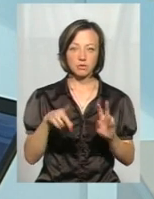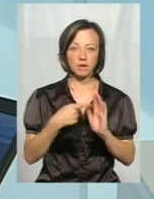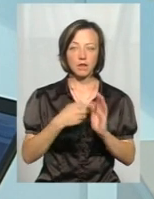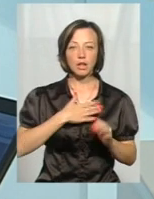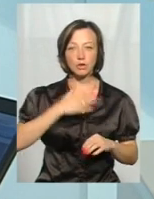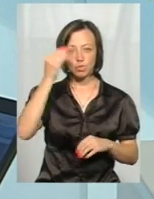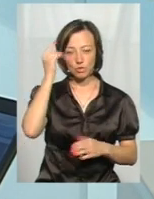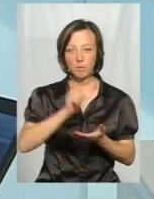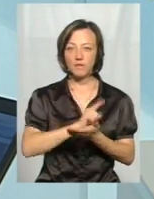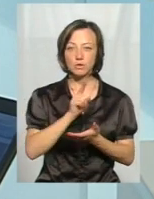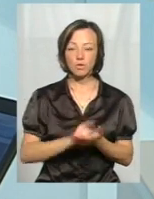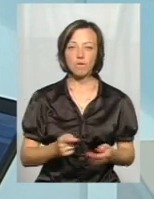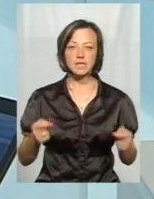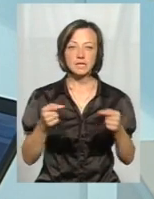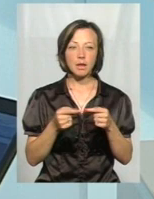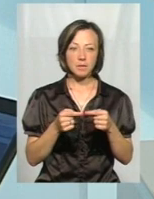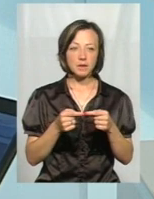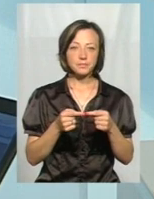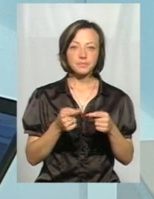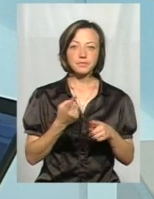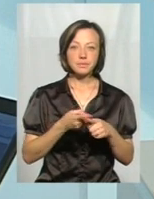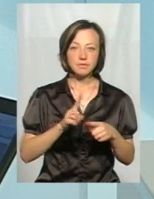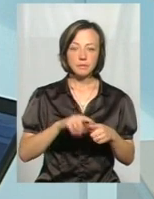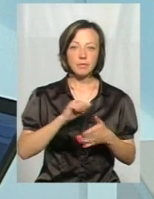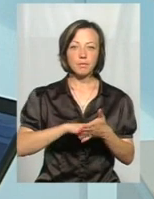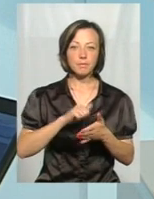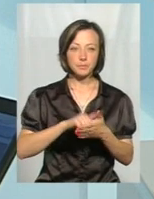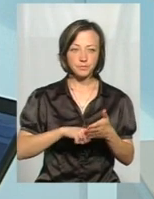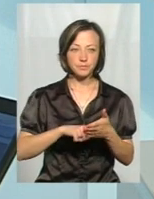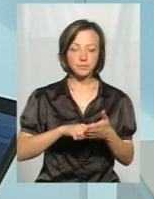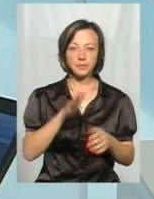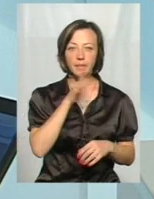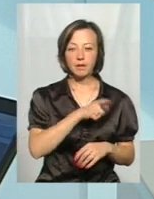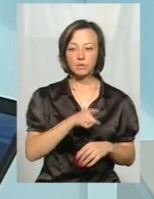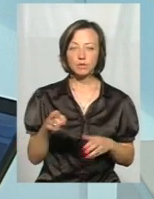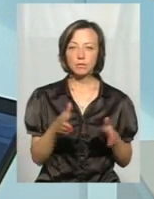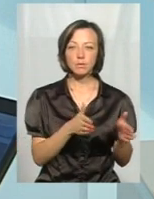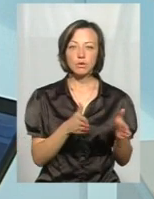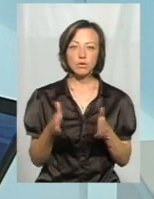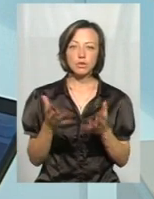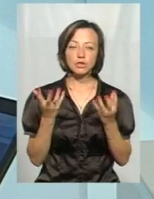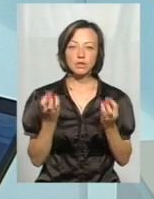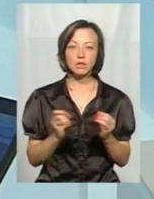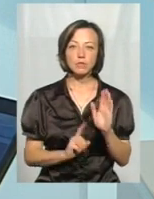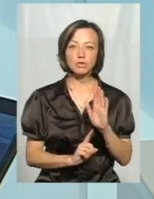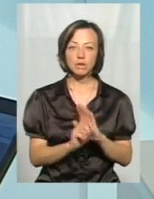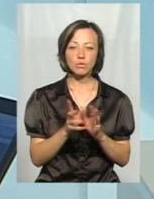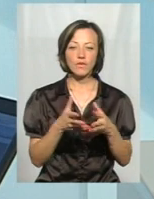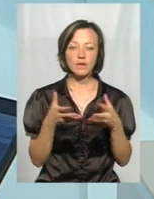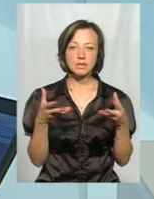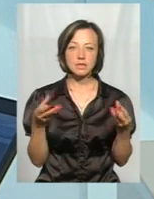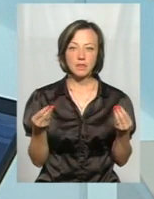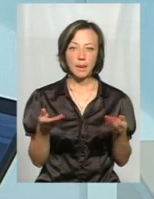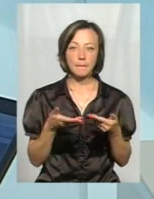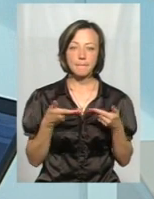думку, обов'язково. Саме з цієї причини, в період підготовки ще на початку весни,